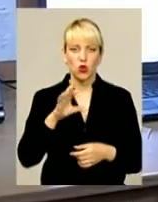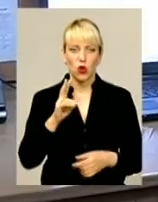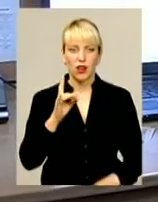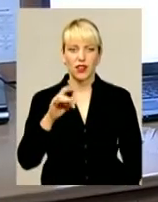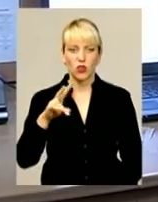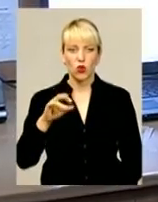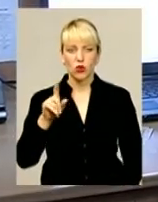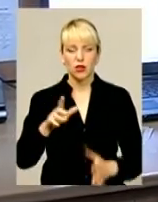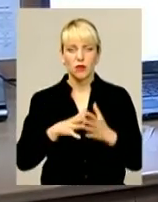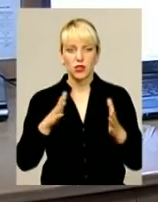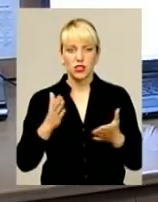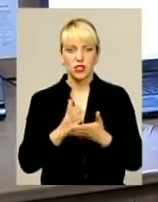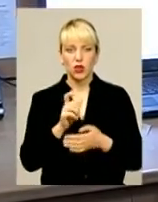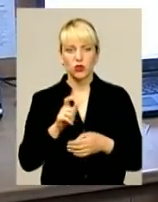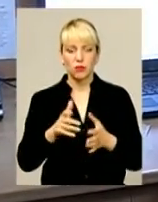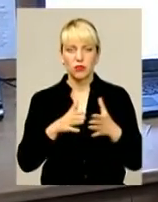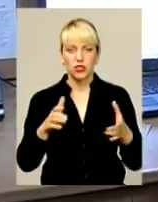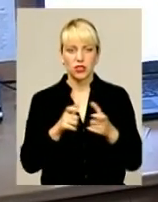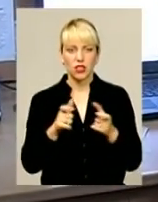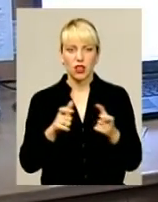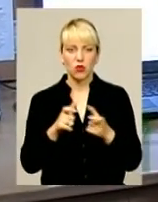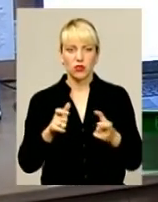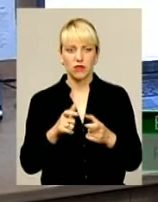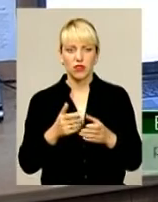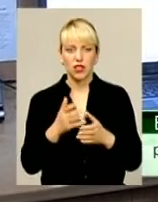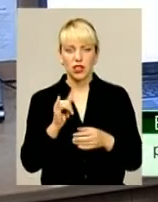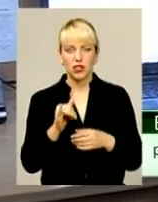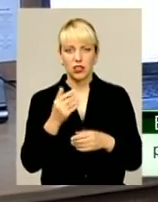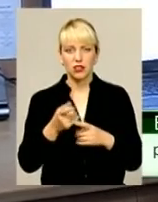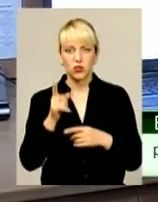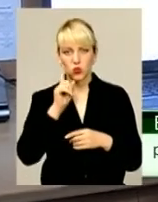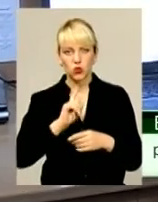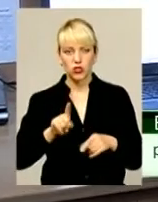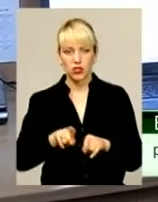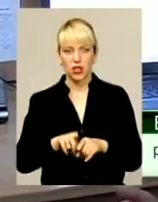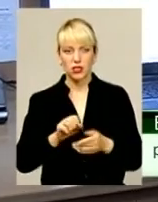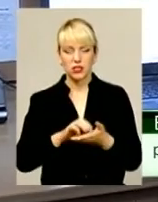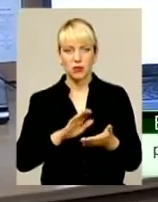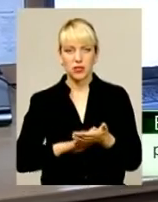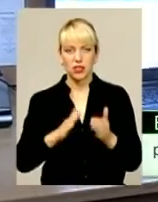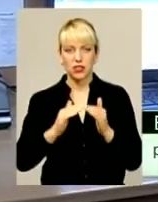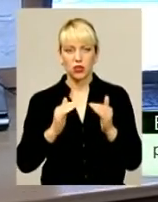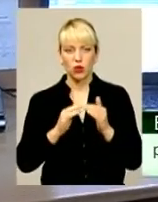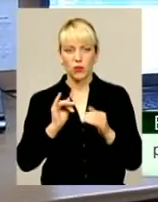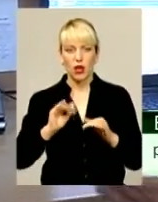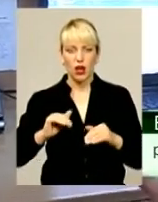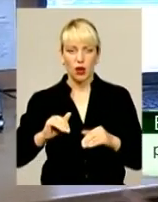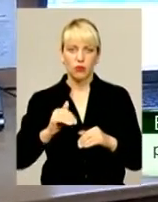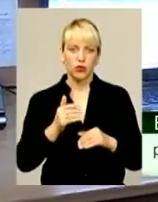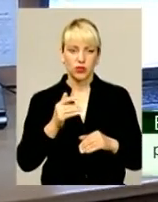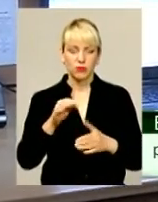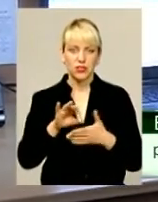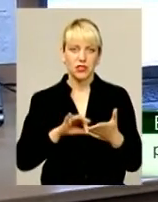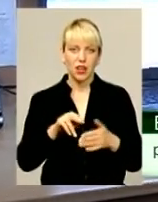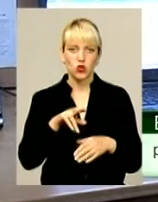Там більше йде людей, менше талонів. Набагато так зручніше записатися вдома, потім зразу до